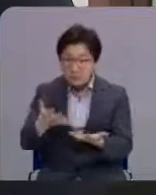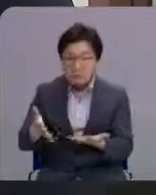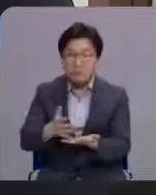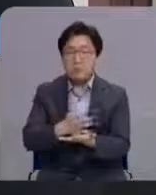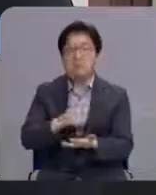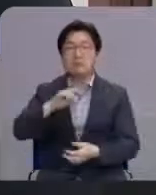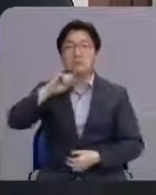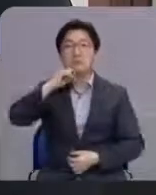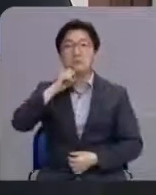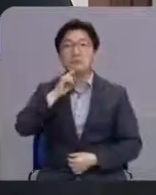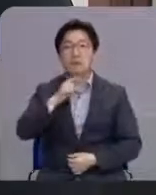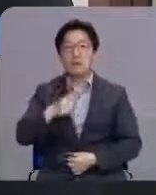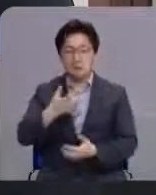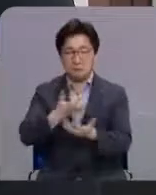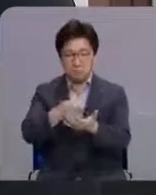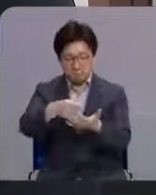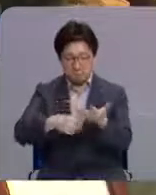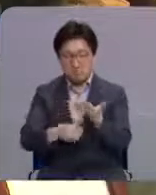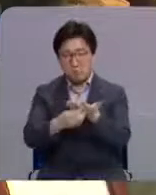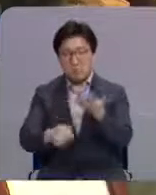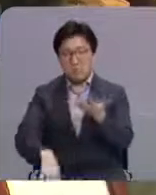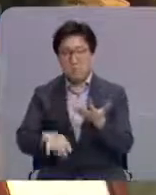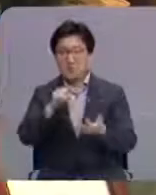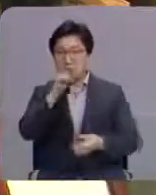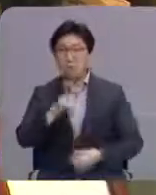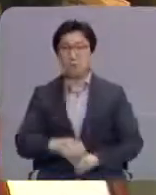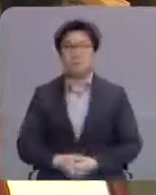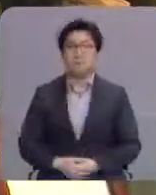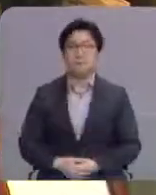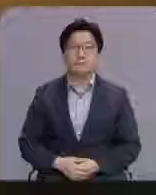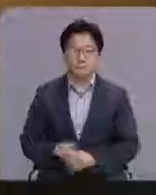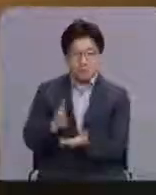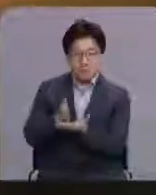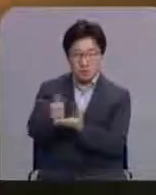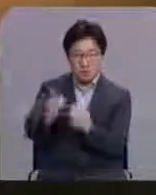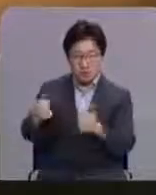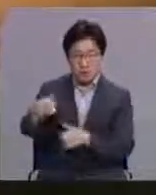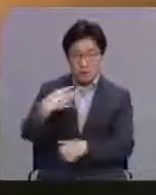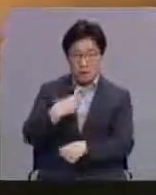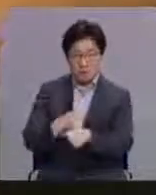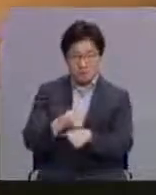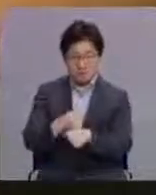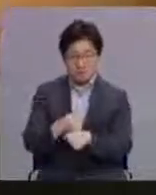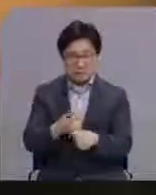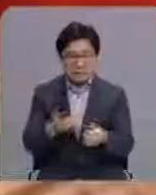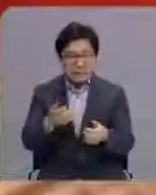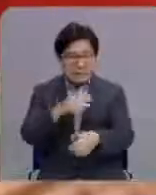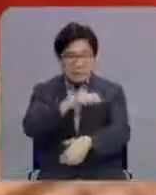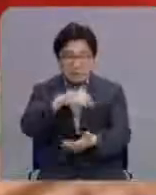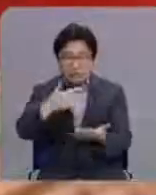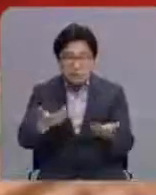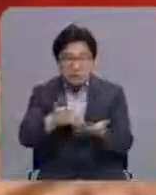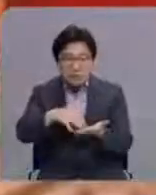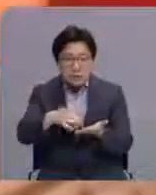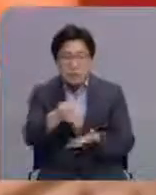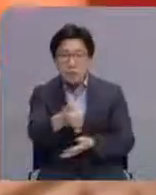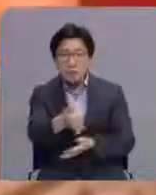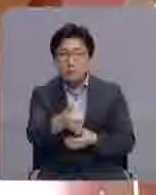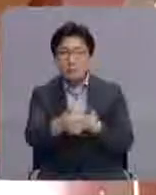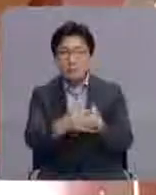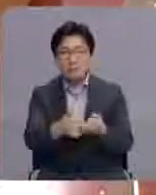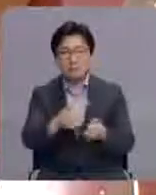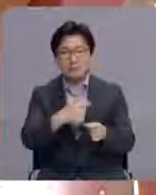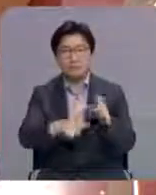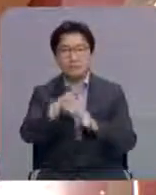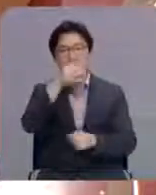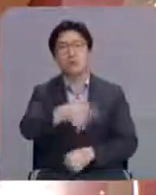조사 그 보고서에서 누락되기도. 전문가들은 특히 규모가 작은 일터일수록 괴롭힘으로 고립될 가능성이 큰